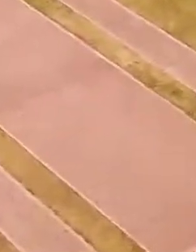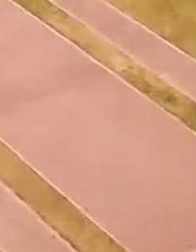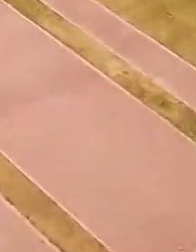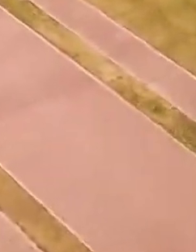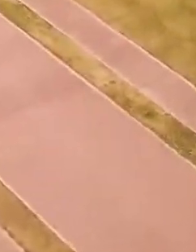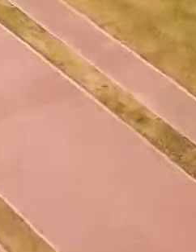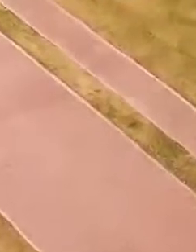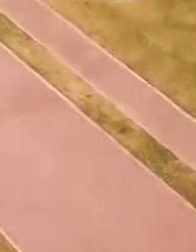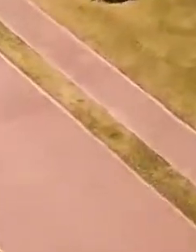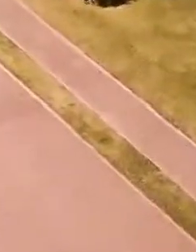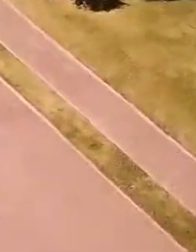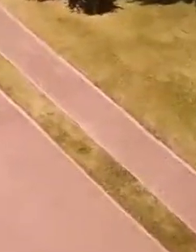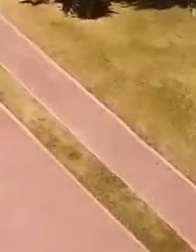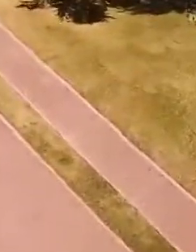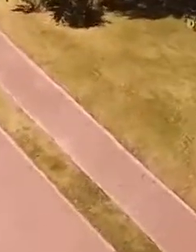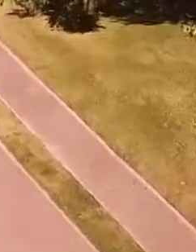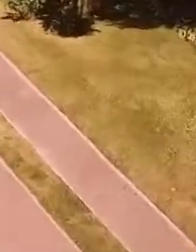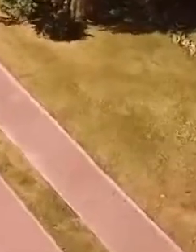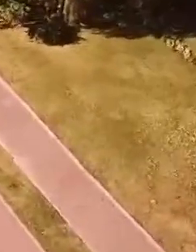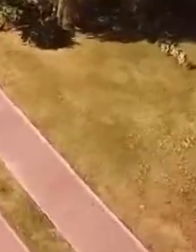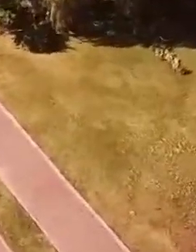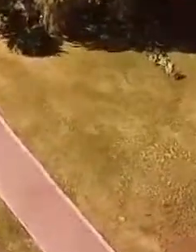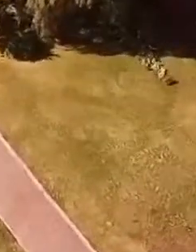тепла. У Житомирі вночі очікується від 7